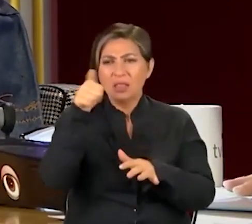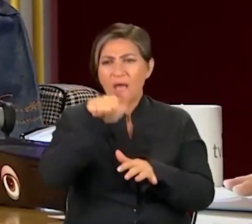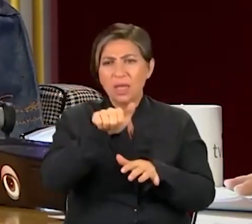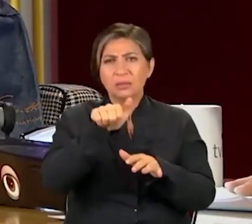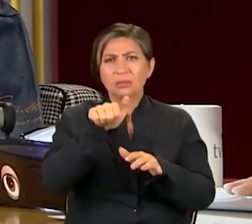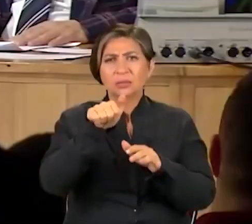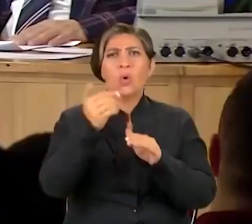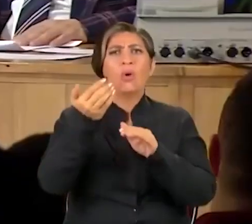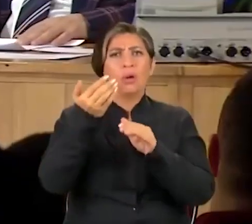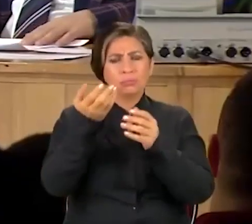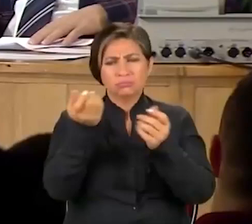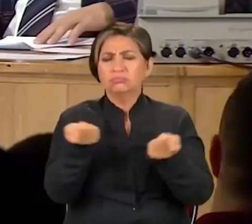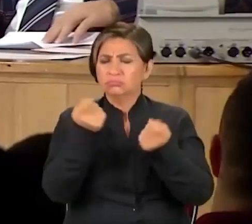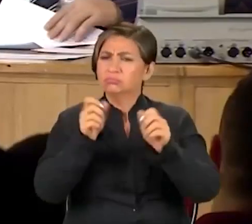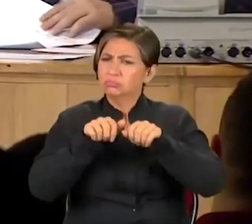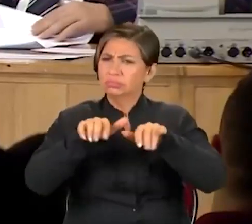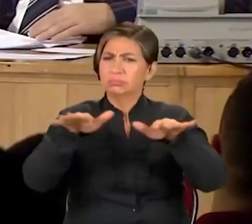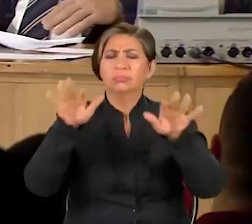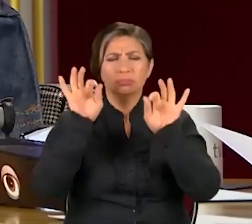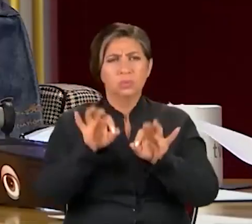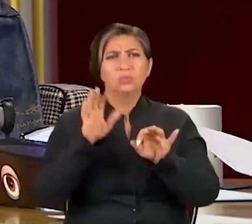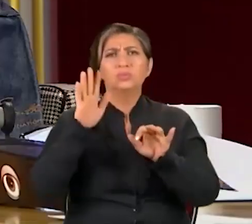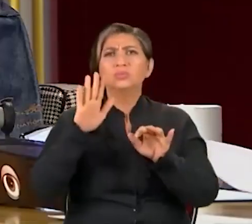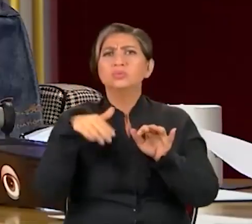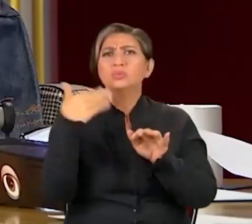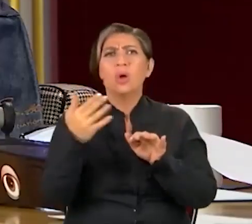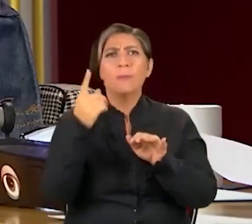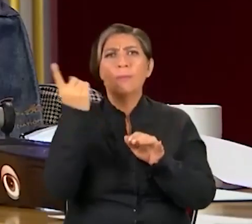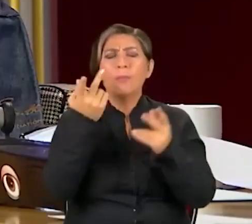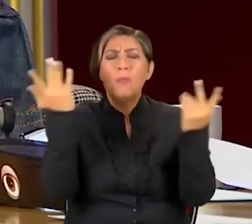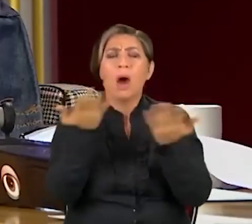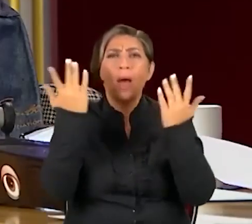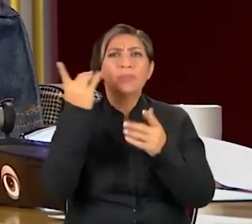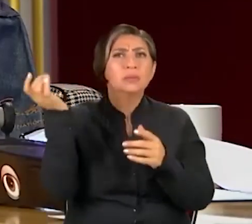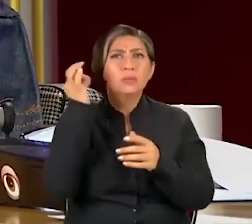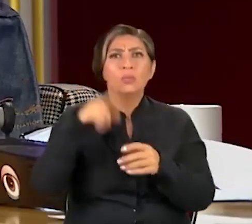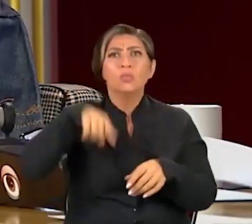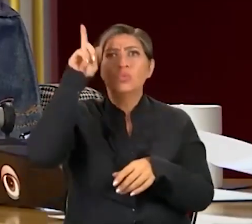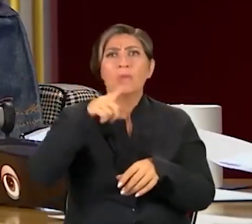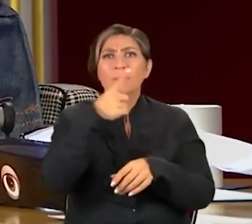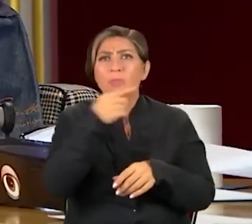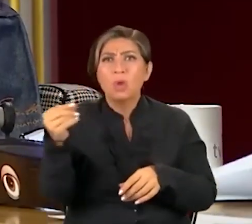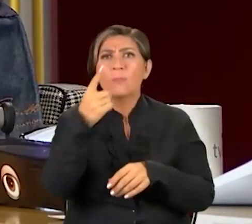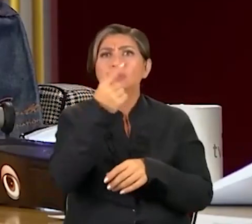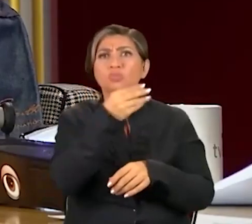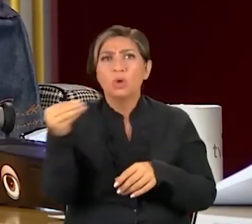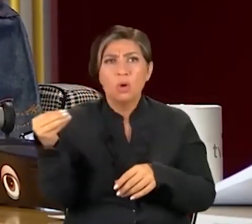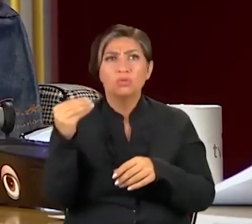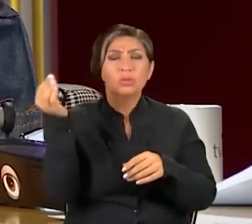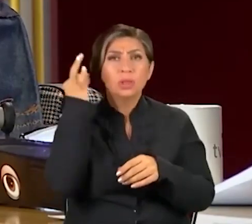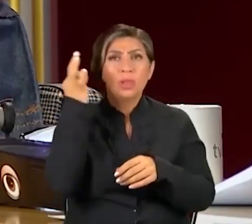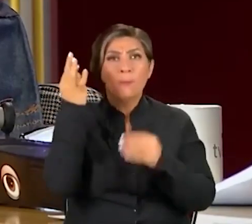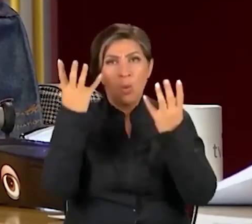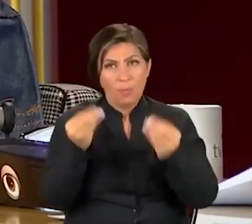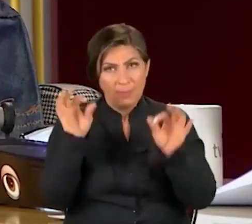geçti üstünden. Sonra bir işte bayağı bir dinlenme oldu. İşte günde 1 milyon, 1,5 milyon falan